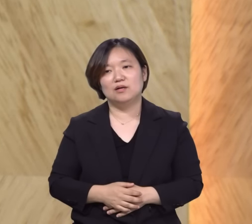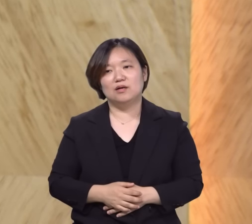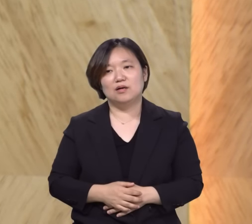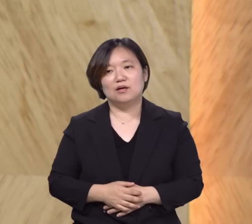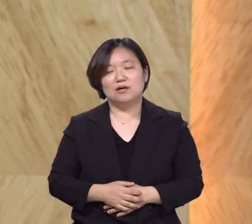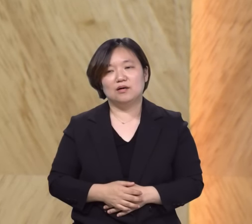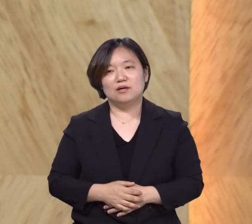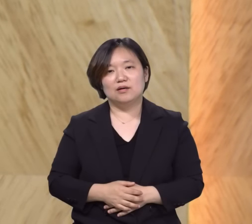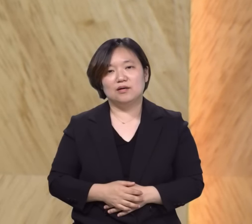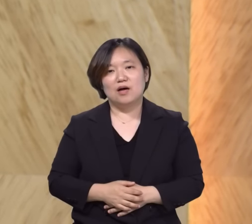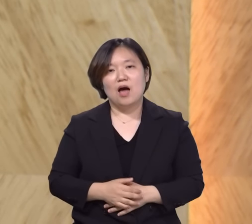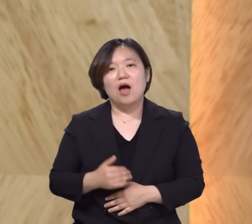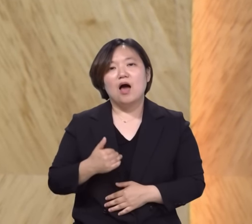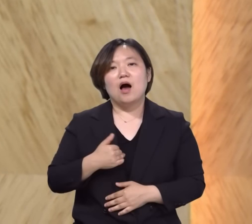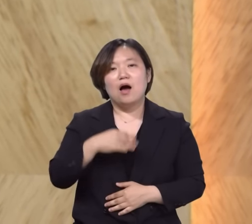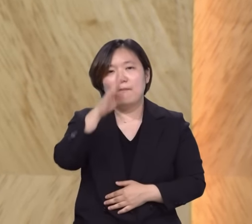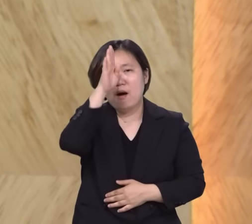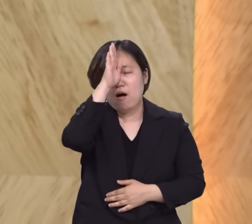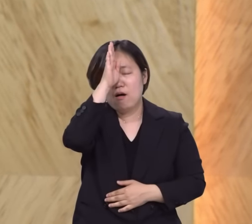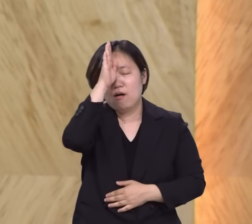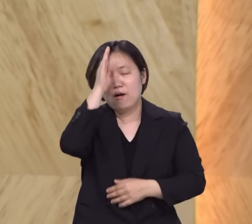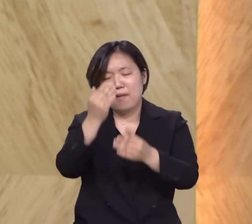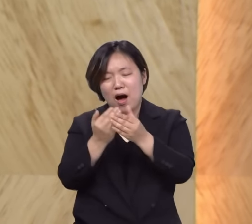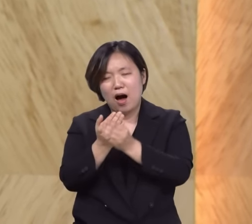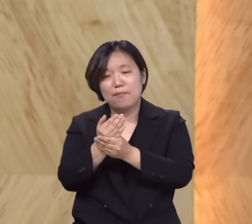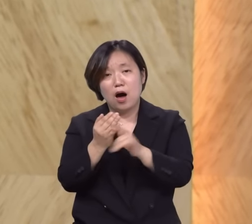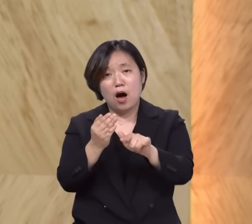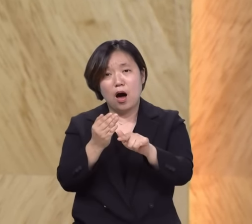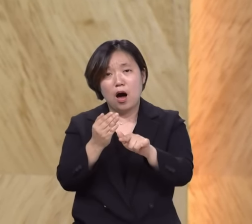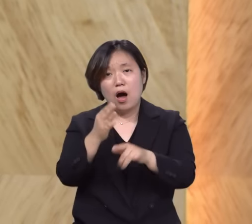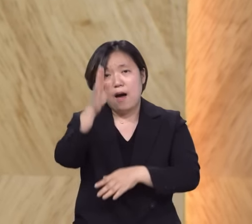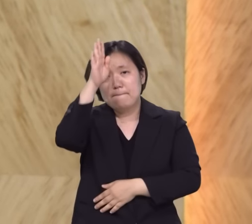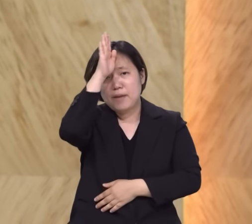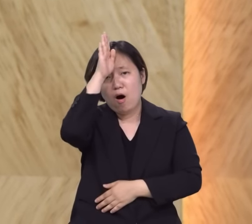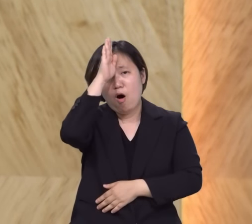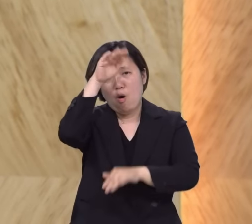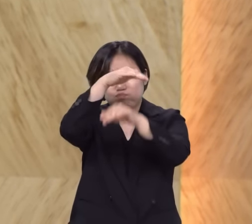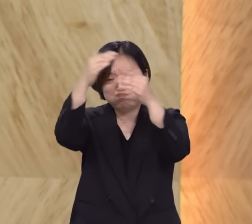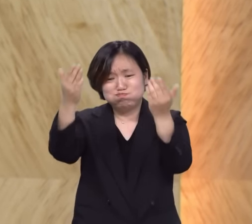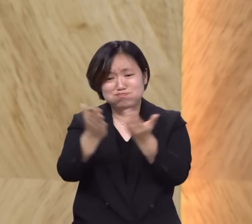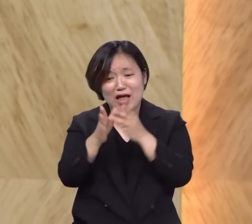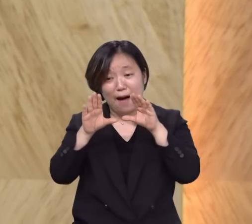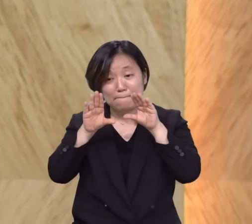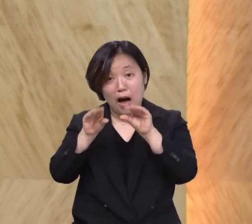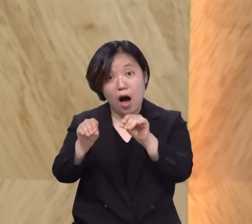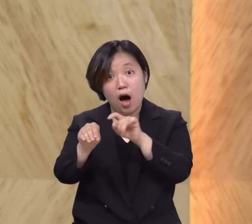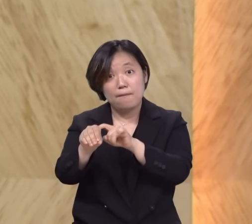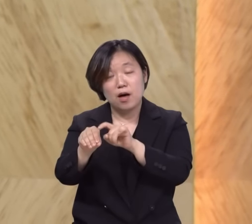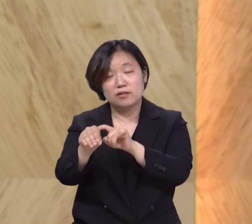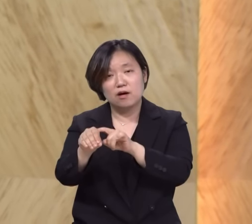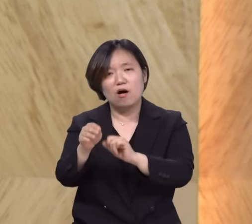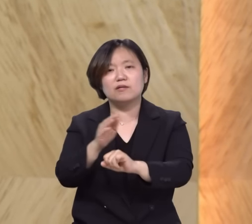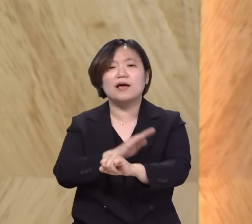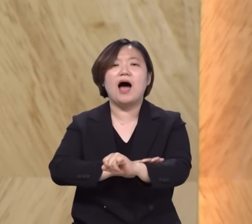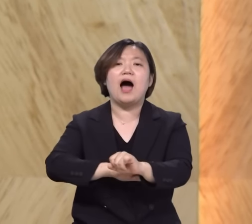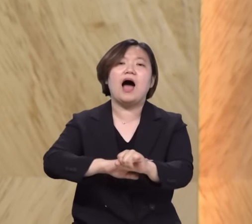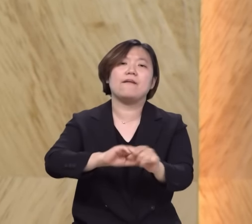괴로웠던 그 상황을 그 병이 싹 사라지면서 무사하게 넘길 수가